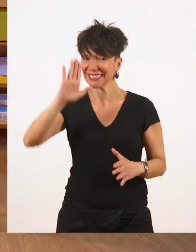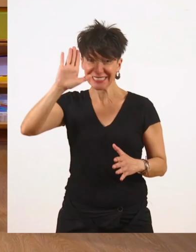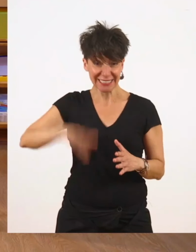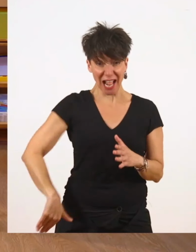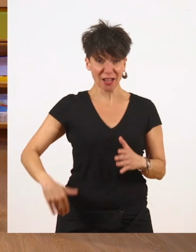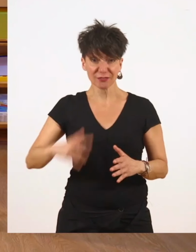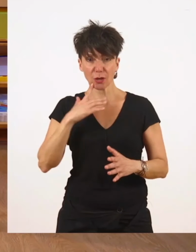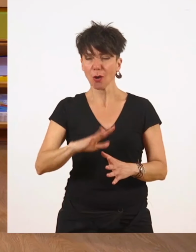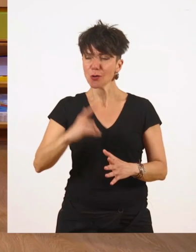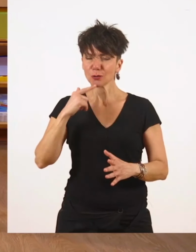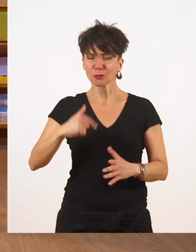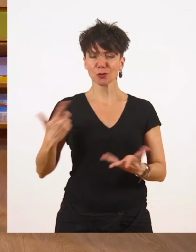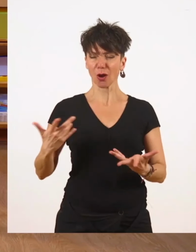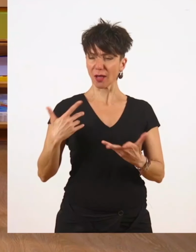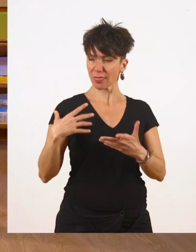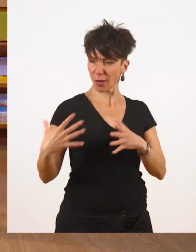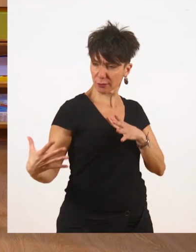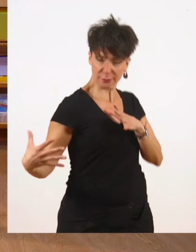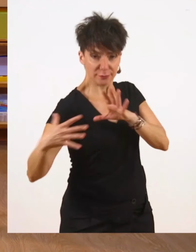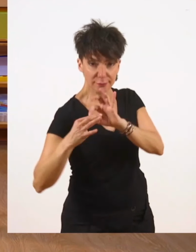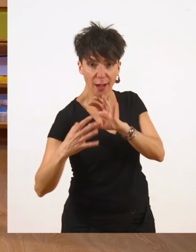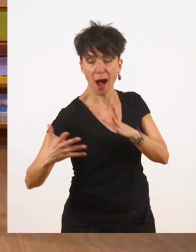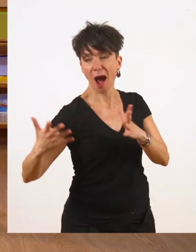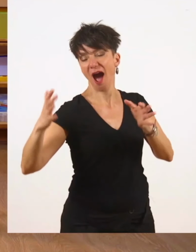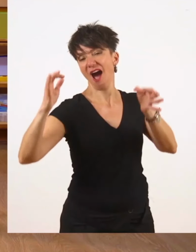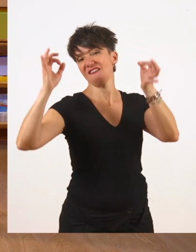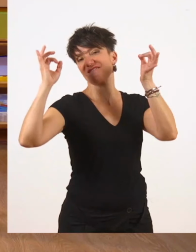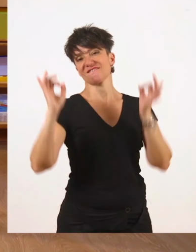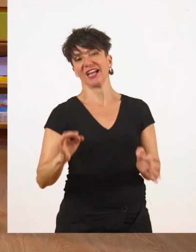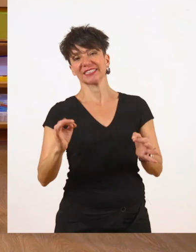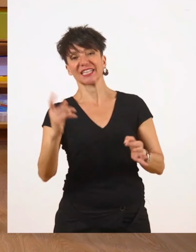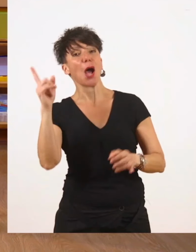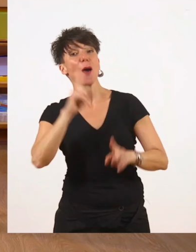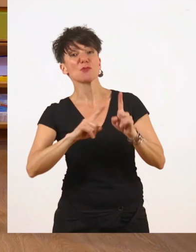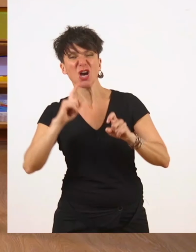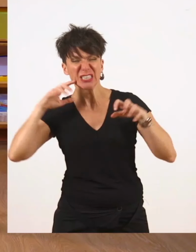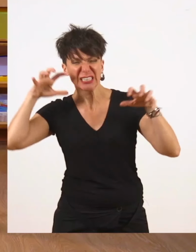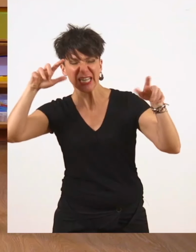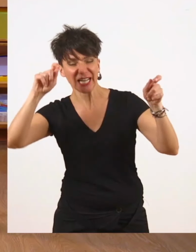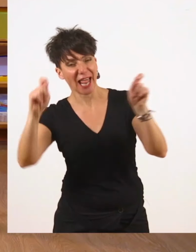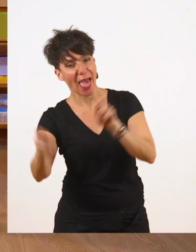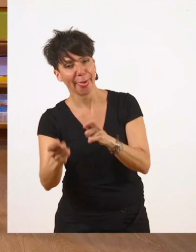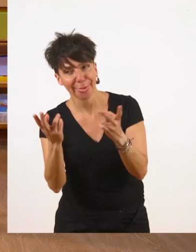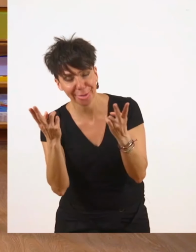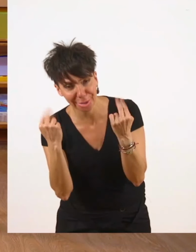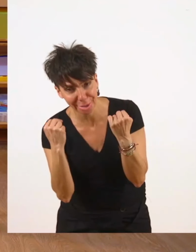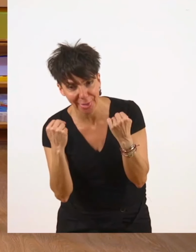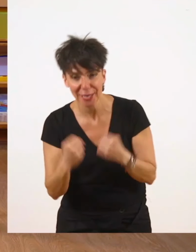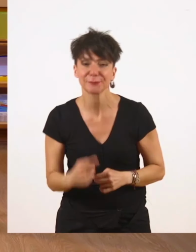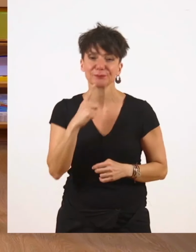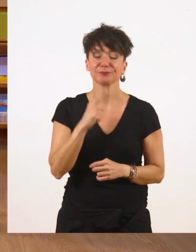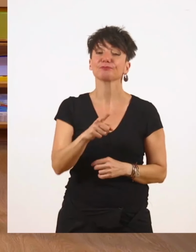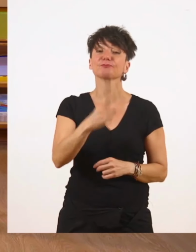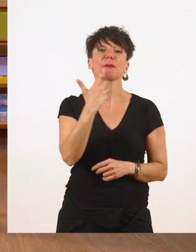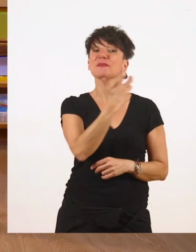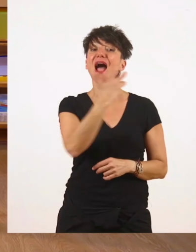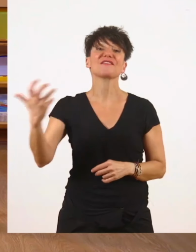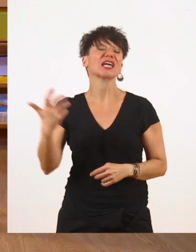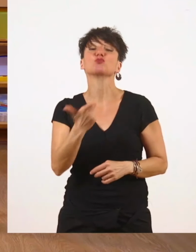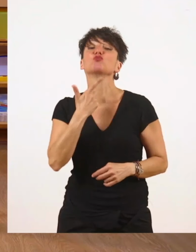Όλα τα βρήκες. Είμαι πολύ γνωστός και τα ξέρετε όλα. Ξέρεις όμως εμένα ποια φράση μου αρέσει πιο πολύ. Για πες. Είναι από την Τρικημία.